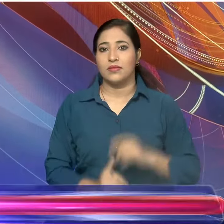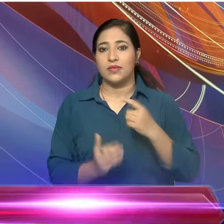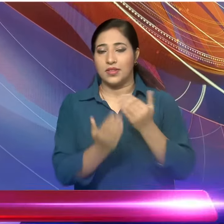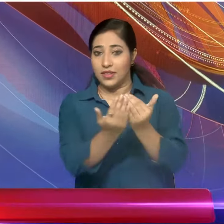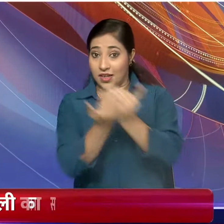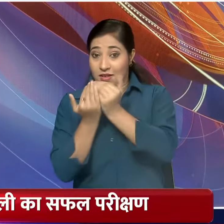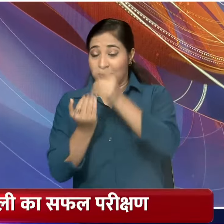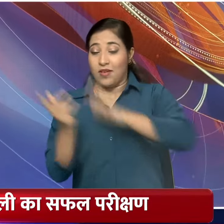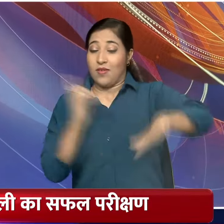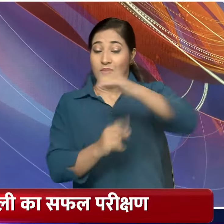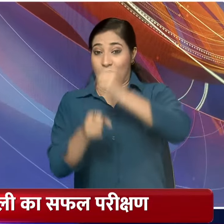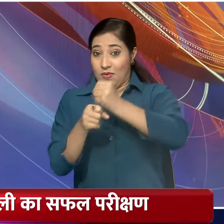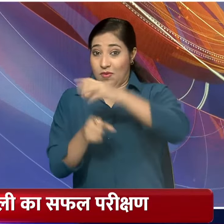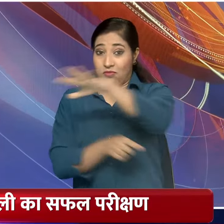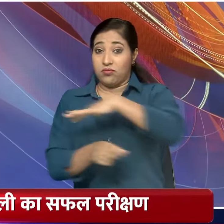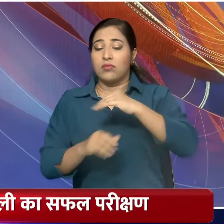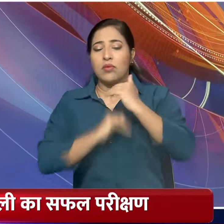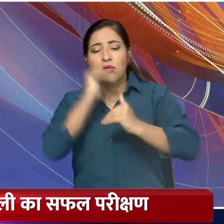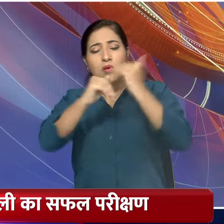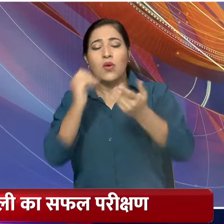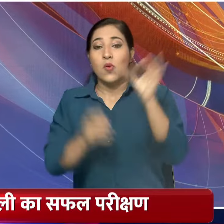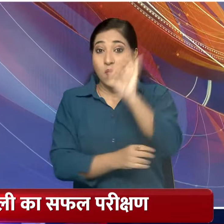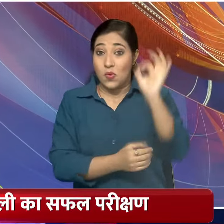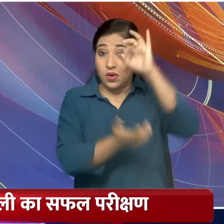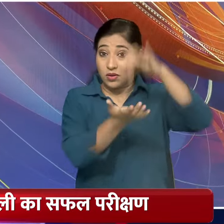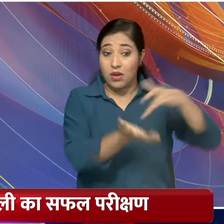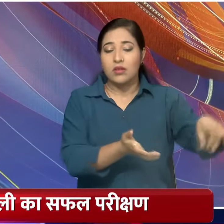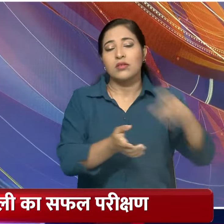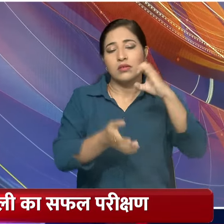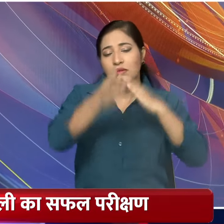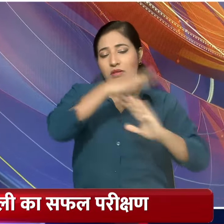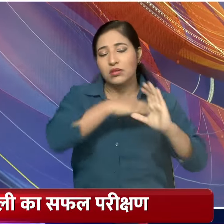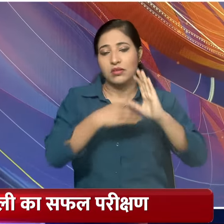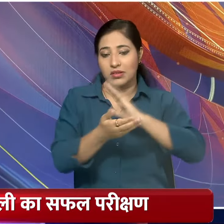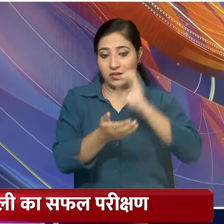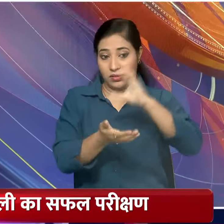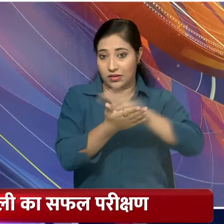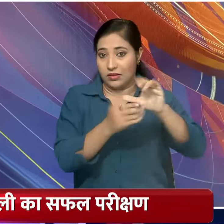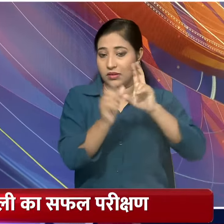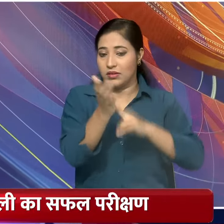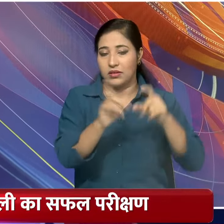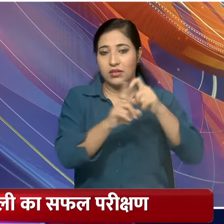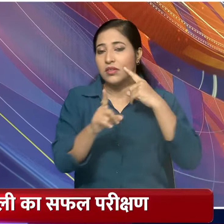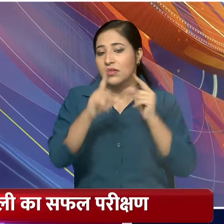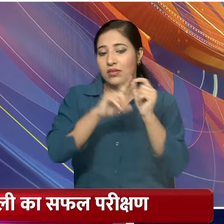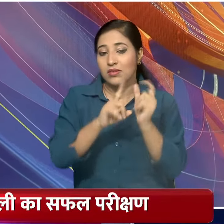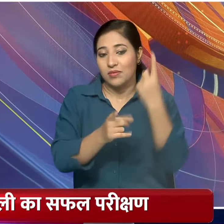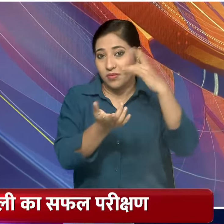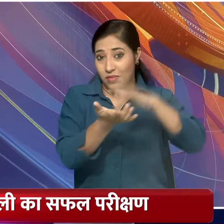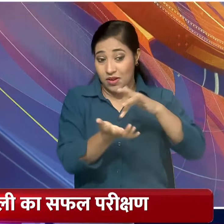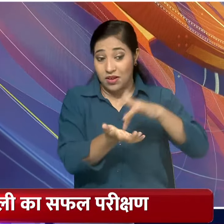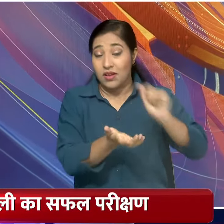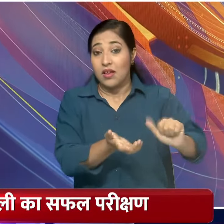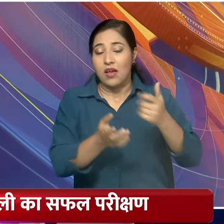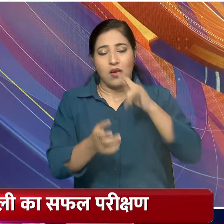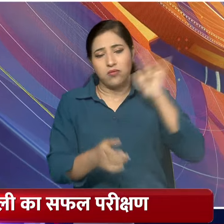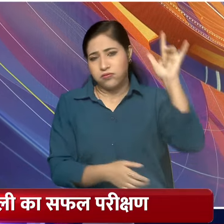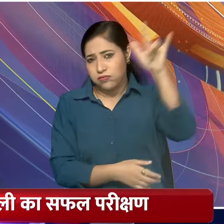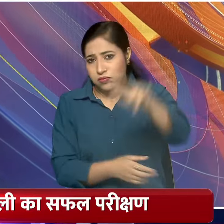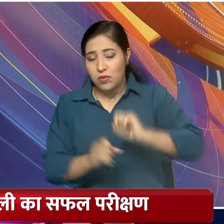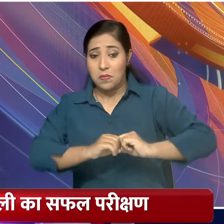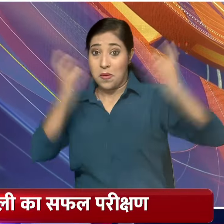रक्षा अनुसंधान एवं विकास संगठन ने ओडिशा के चांदीपुर से अत्यंत कम दूरी की हवाई रक्षा प्रणाली मिसाइल का